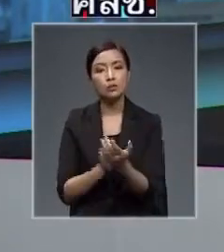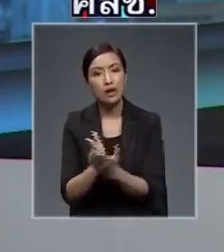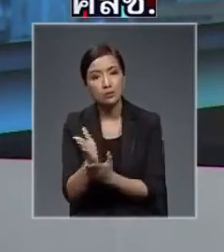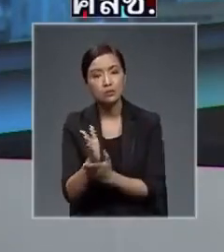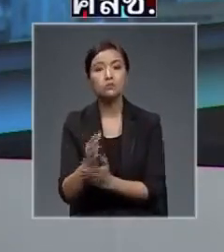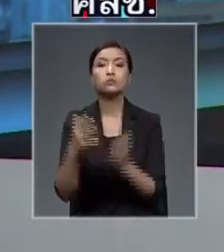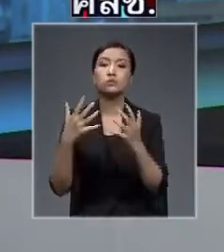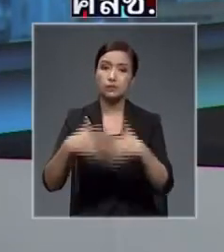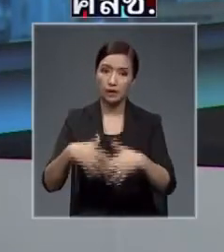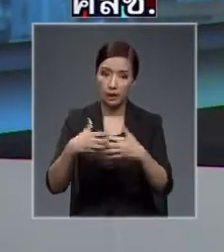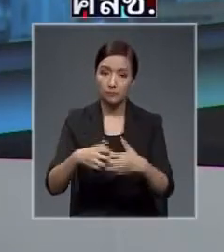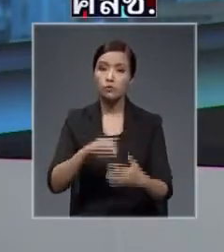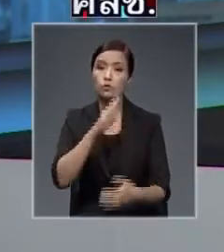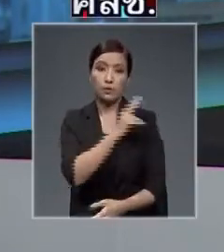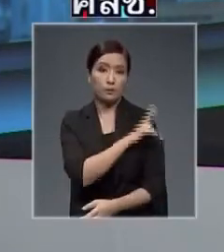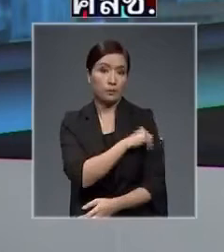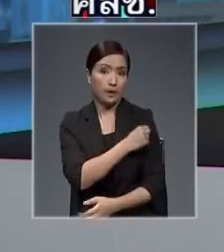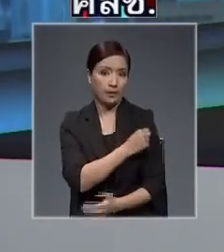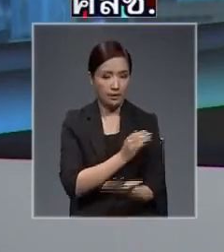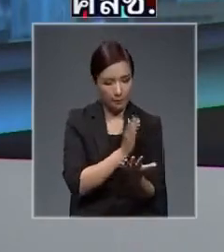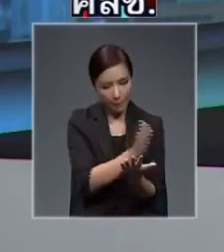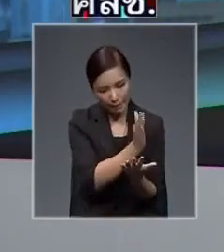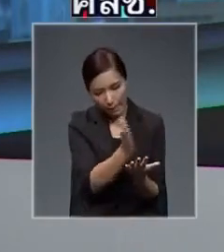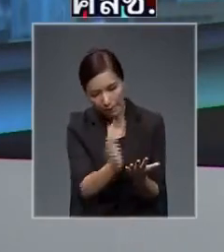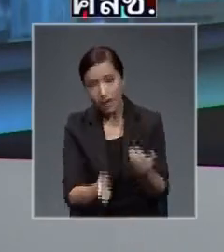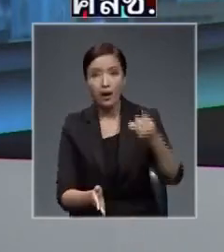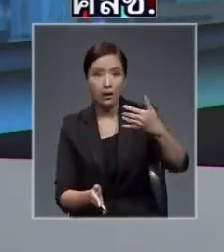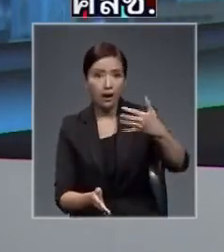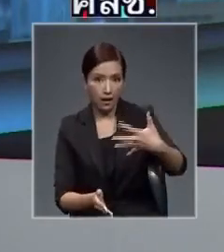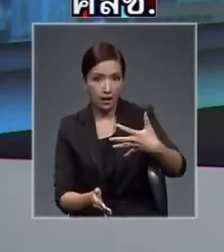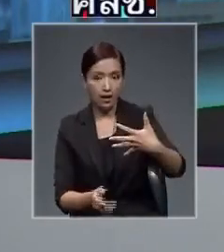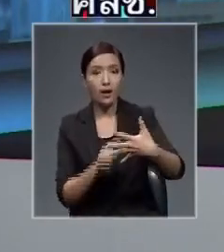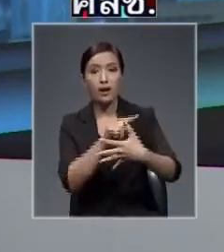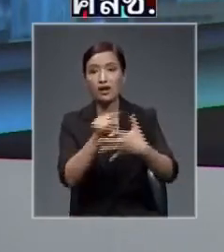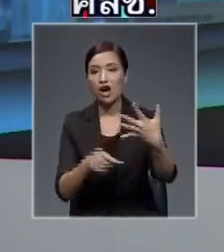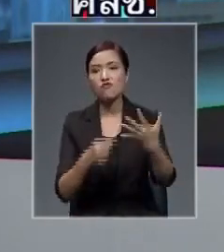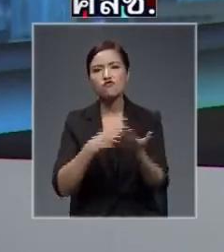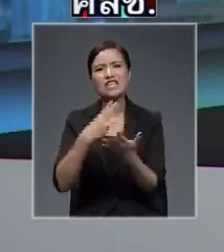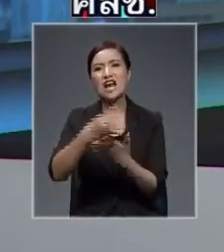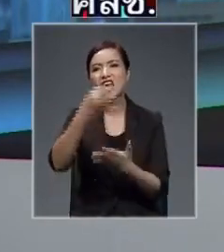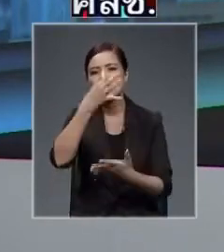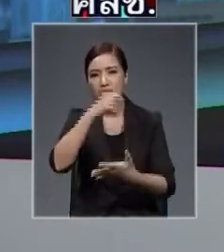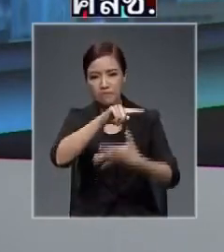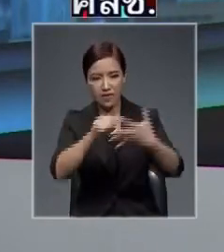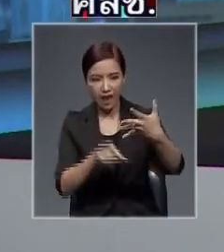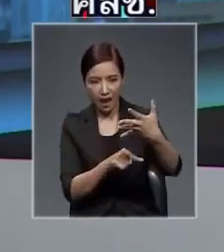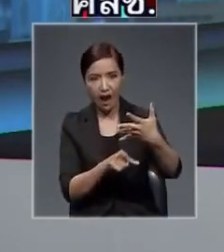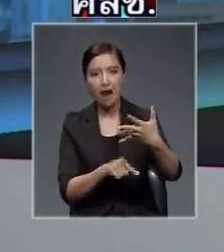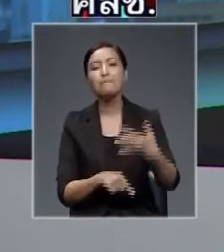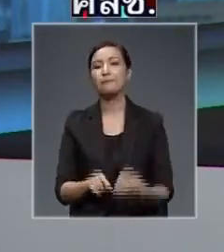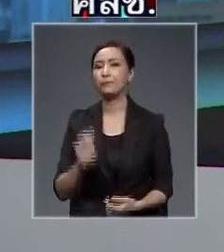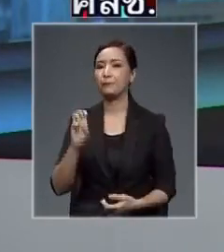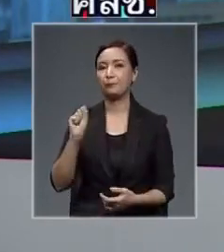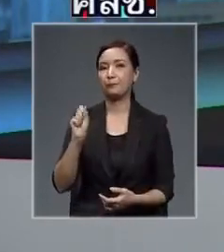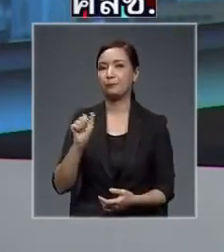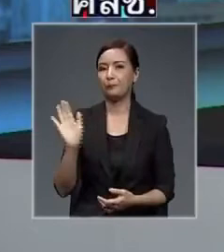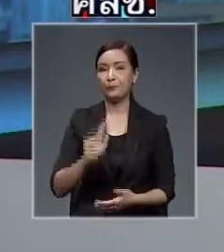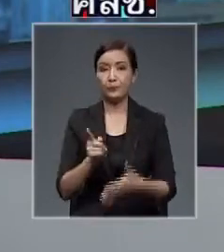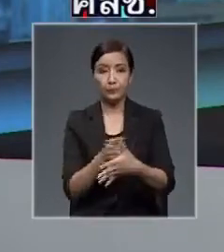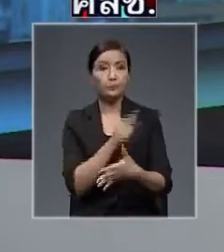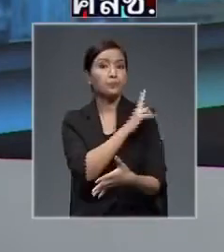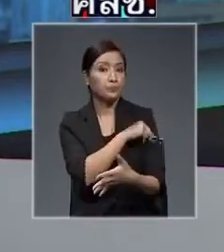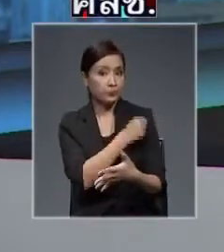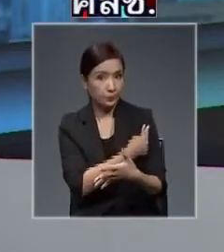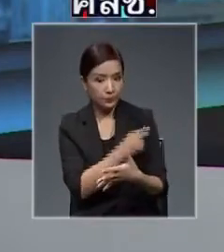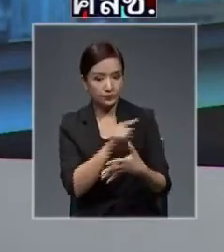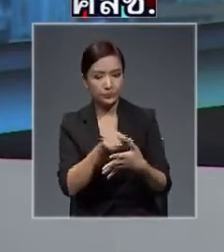เป็นแพทย์นะคะ5สาขาวิชาชีพที่เป็นทางการแพทย์เนี่ยเราบอกว่าไม่ต้องมาสอบนะคะก็จะประกอบไปด้วยแพทย์นะ